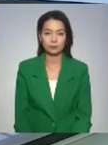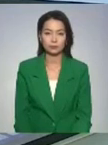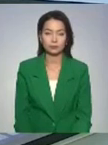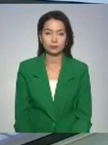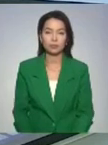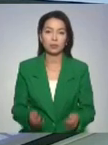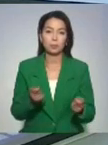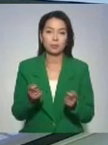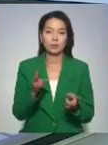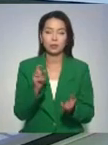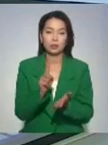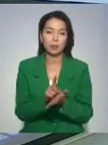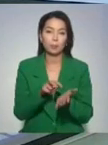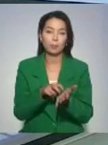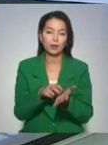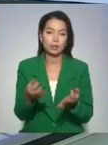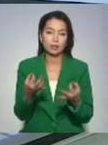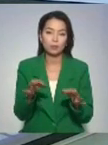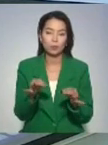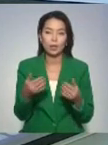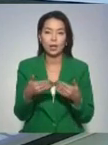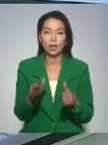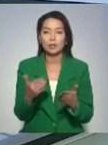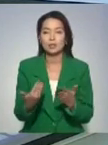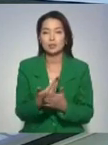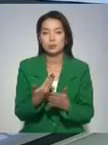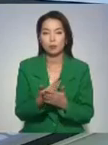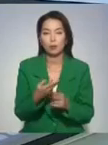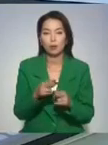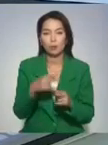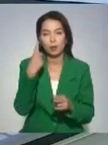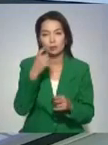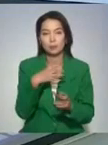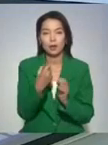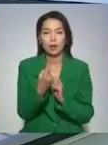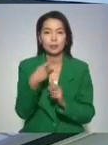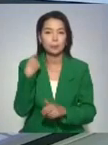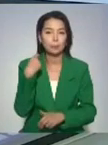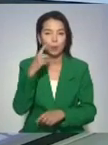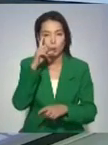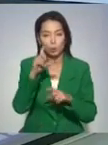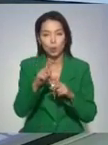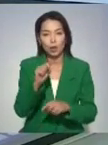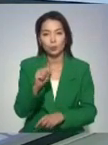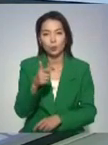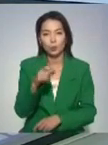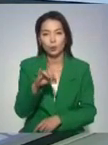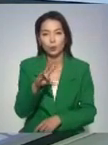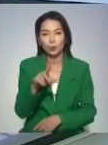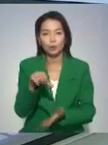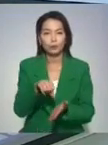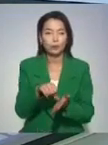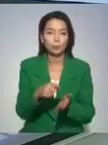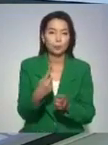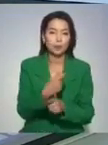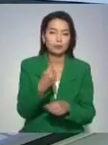Продолжаем. Правительство не должно бояться свободных и открытых СМИ. Об этом заявил 11-й президент Турции Абдулла Гюль, выступая на первом